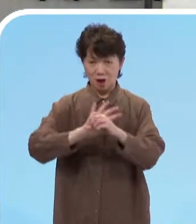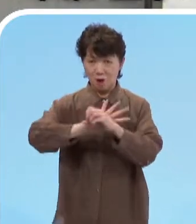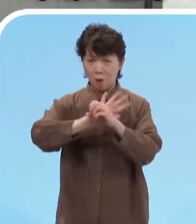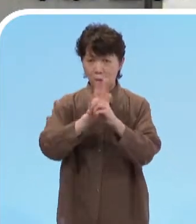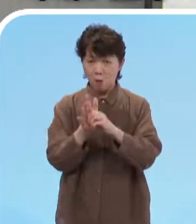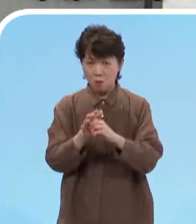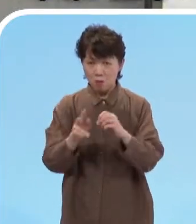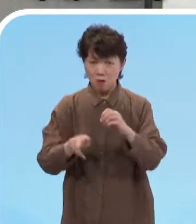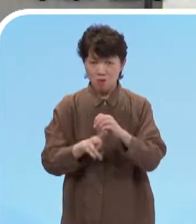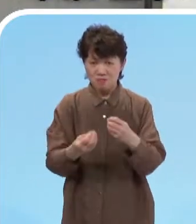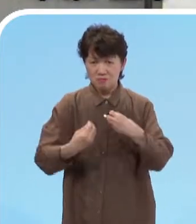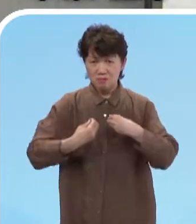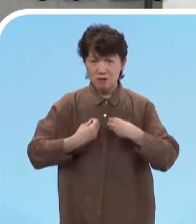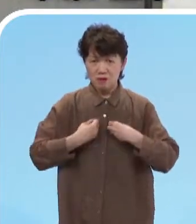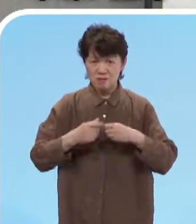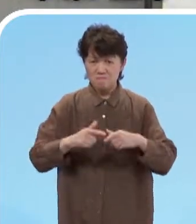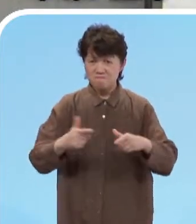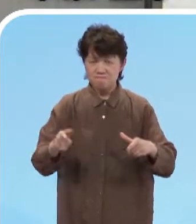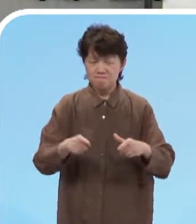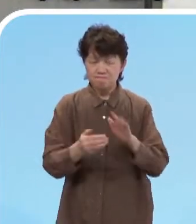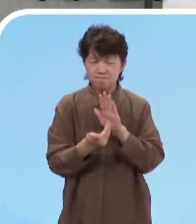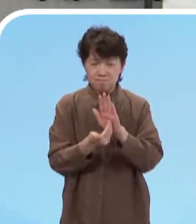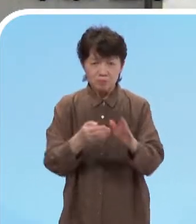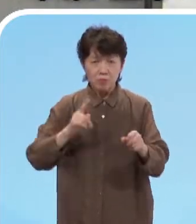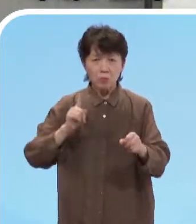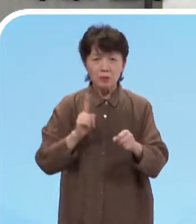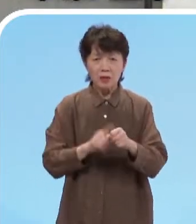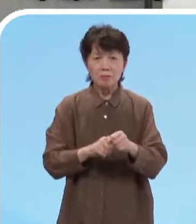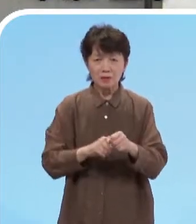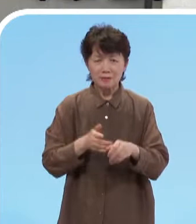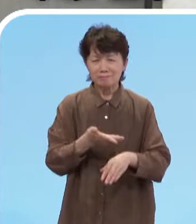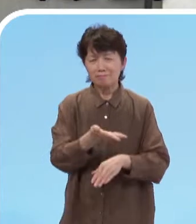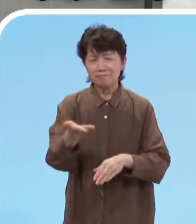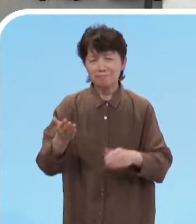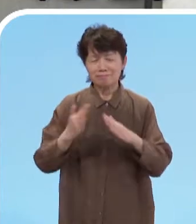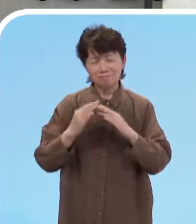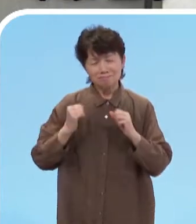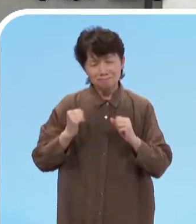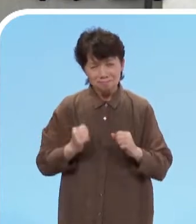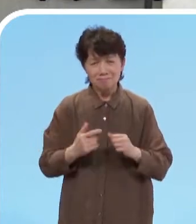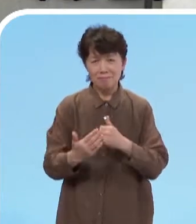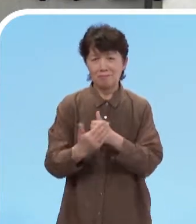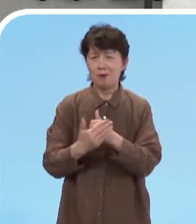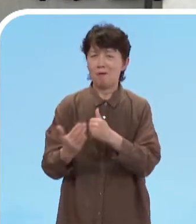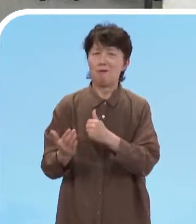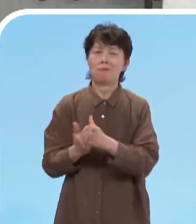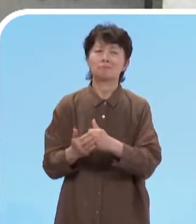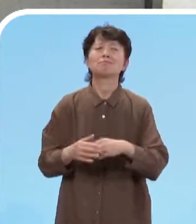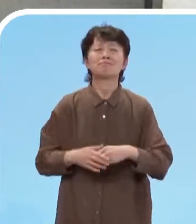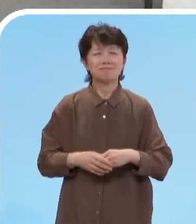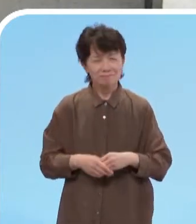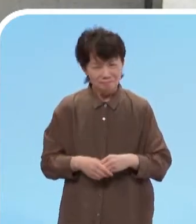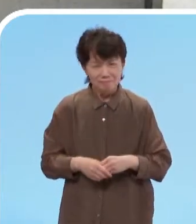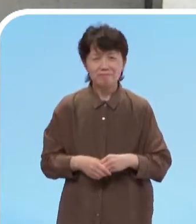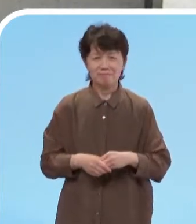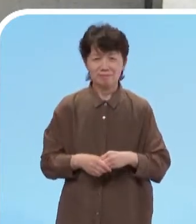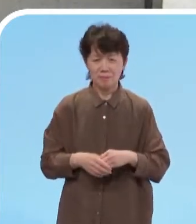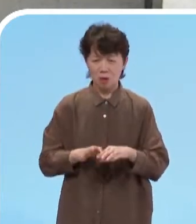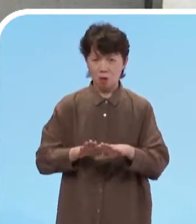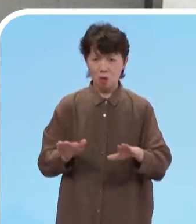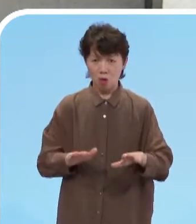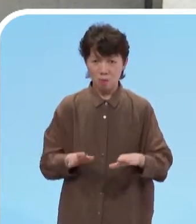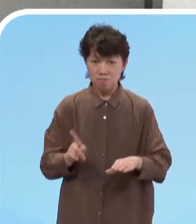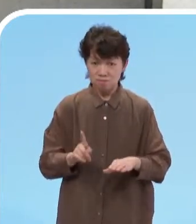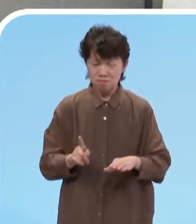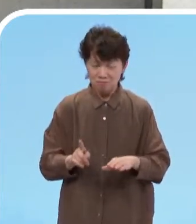新型コロナウイルスの感染拡大防止に向けて、皆さんには外出の自粛などにご協力をいただいている中、子どもた